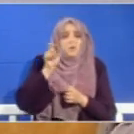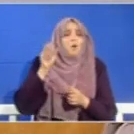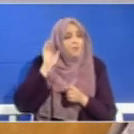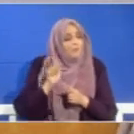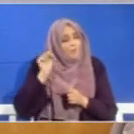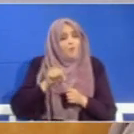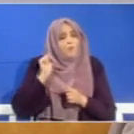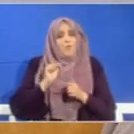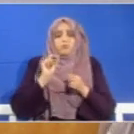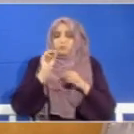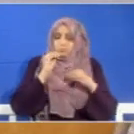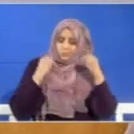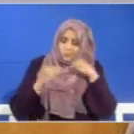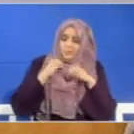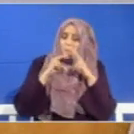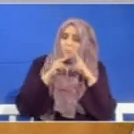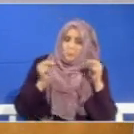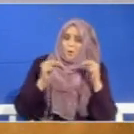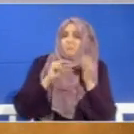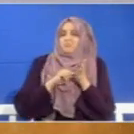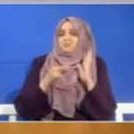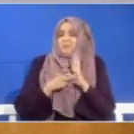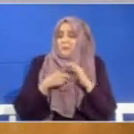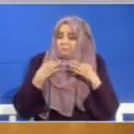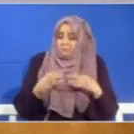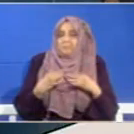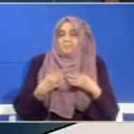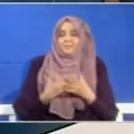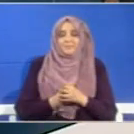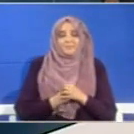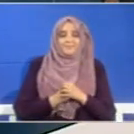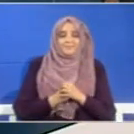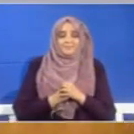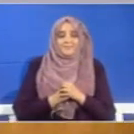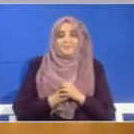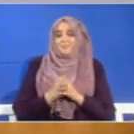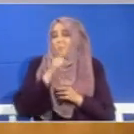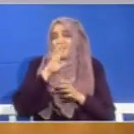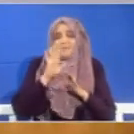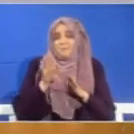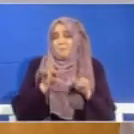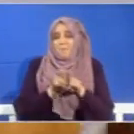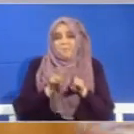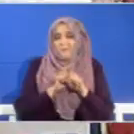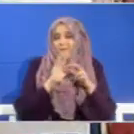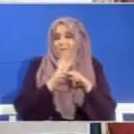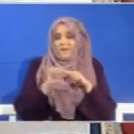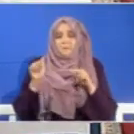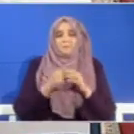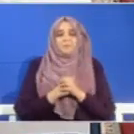بنظافته وبأناقته، فكان صلى الله عليه وسلم يعتني بهذا الهندام وبالنظافة إلى آخره. في